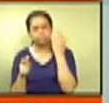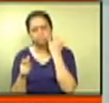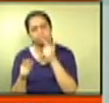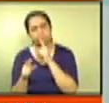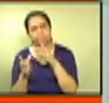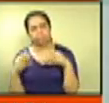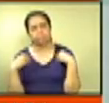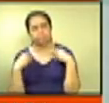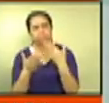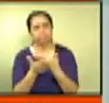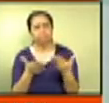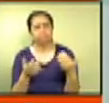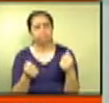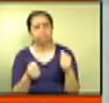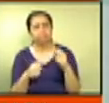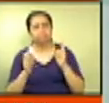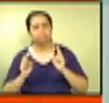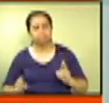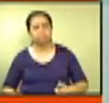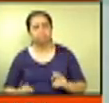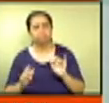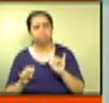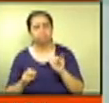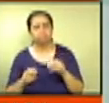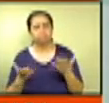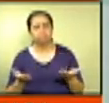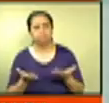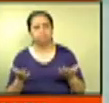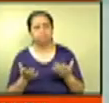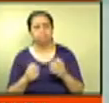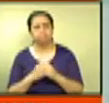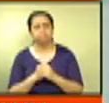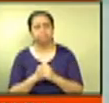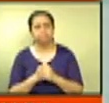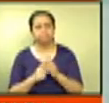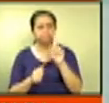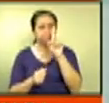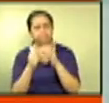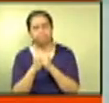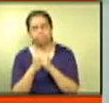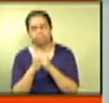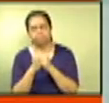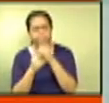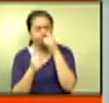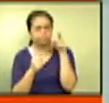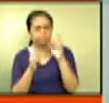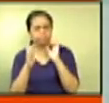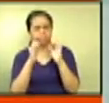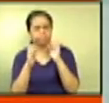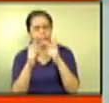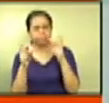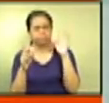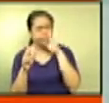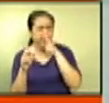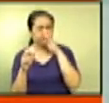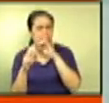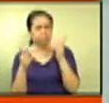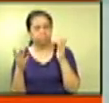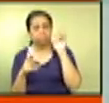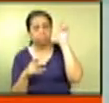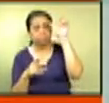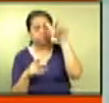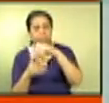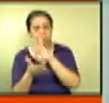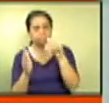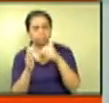talaga sa gamit yung mga enforcers namin. Pero at sir, thank you sa care. Opo. At saka isa pa, ma'am, kasi dyan sa EDSA, sobrang mausog, baka sa bandang